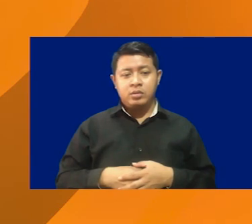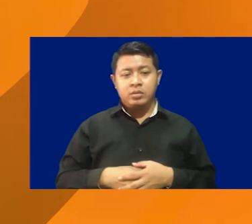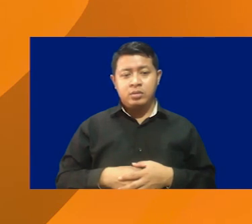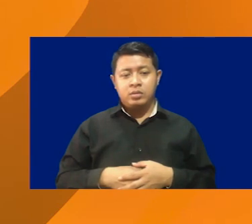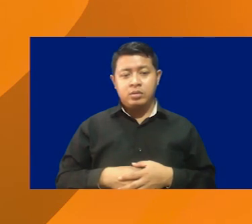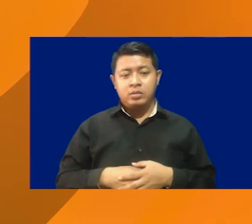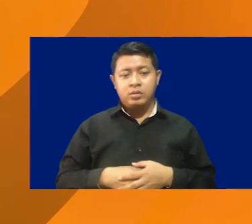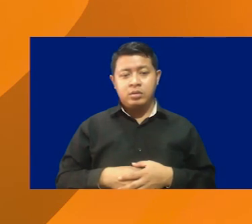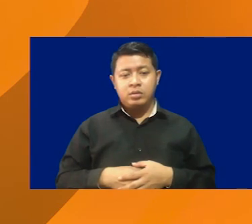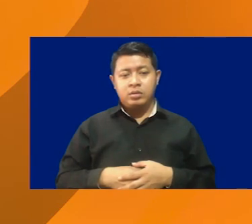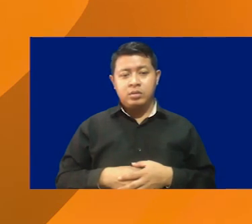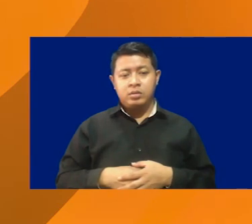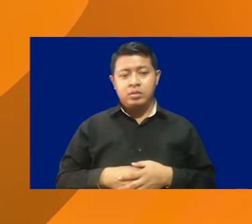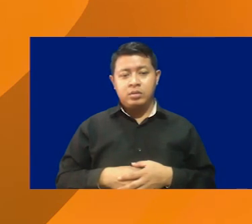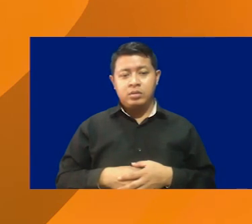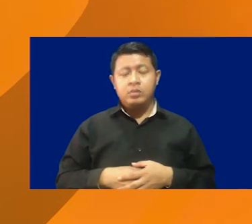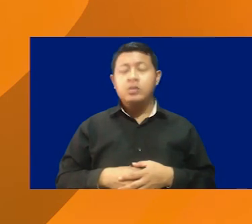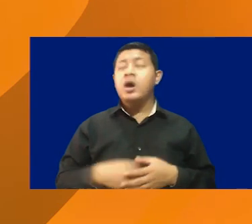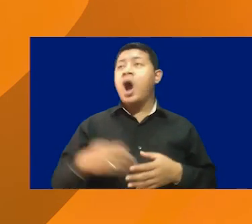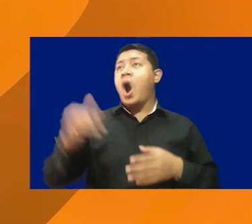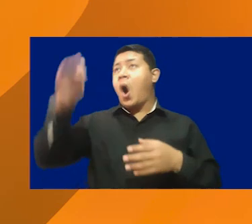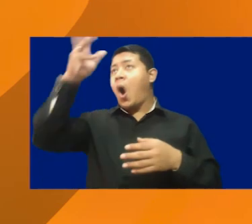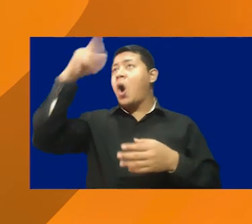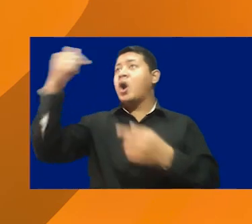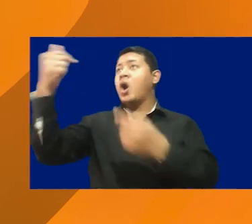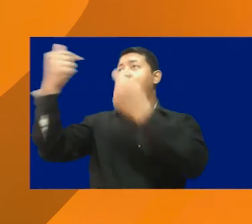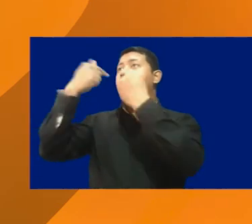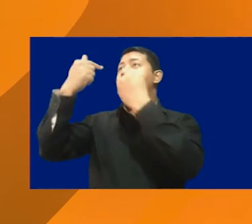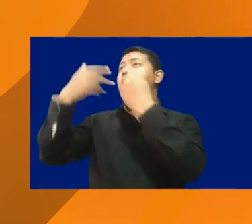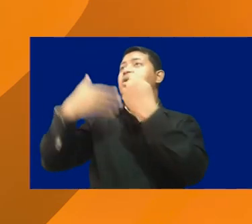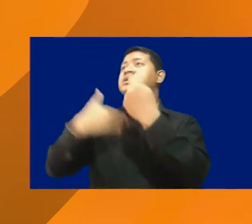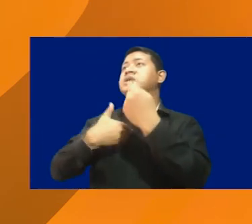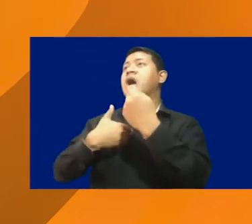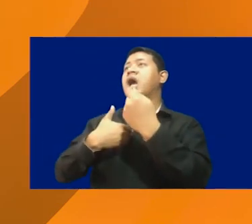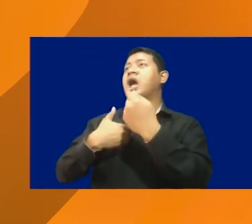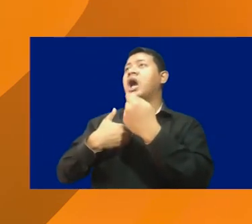kek, muka lu tuh flat banget, kayak papan tau gak?